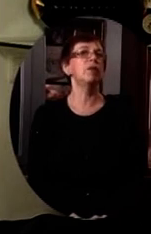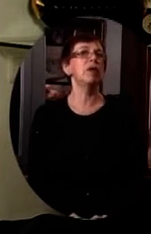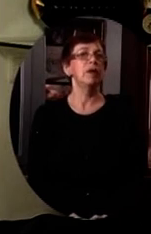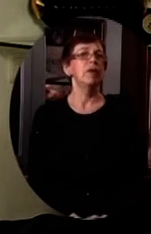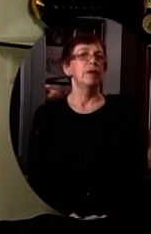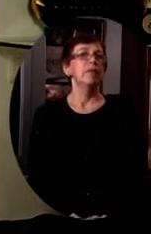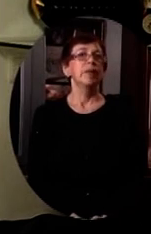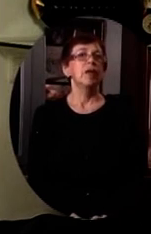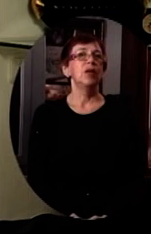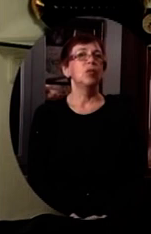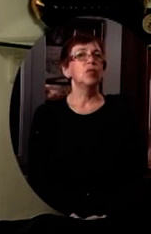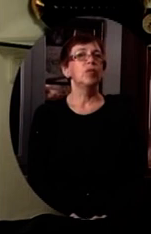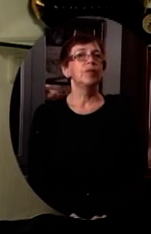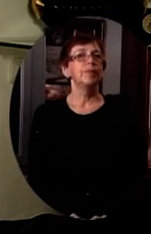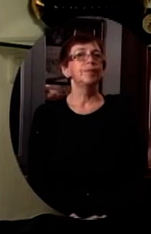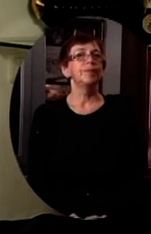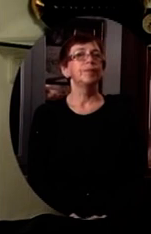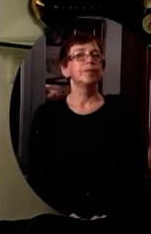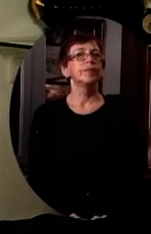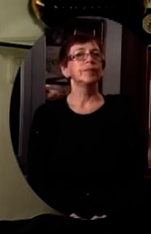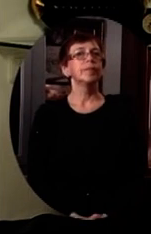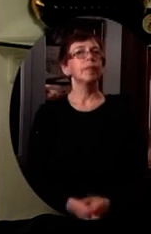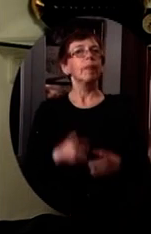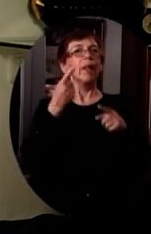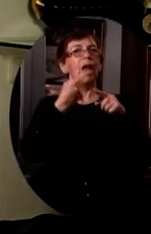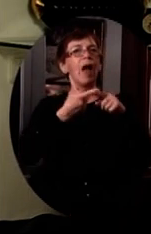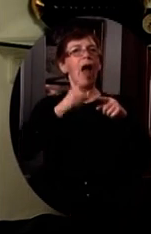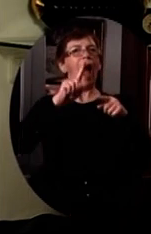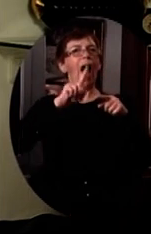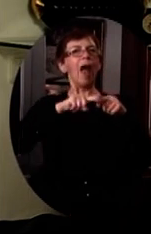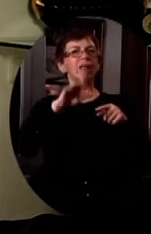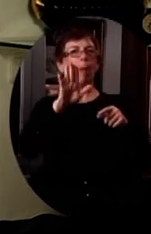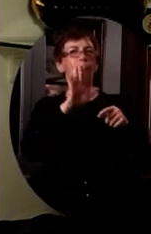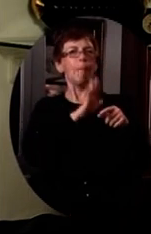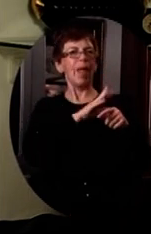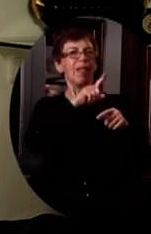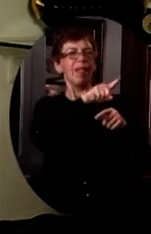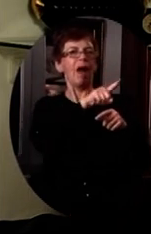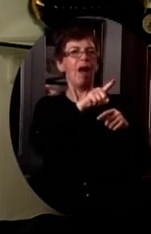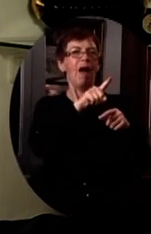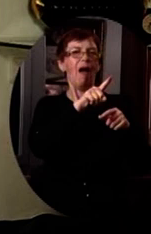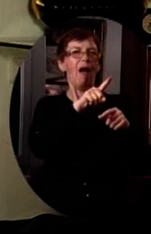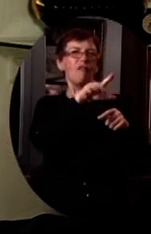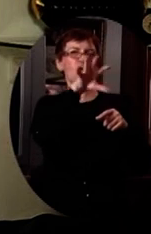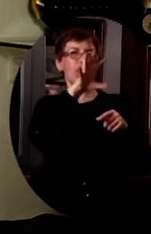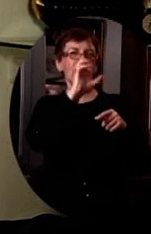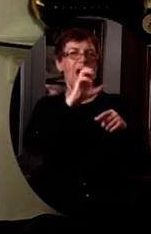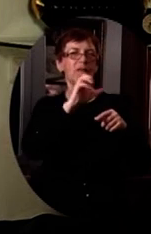בכבוד, והיה טוב. זאת הייתה חנות צילום פרטית שעבדת בה?